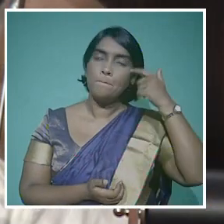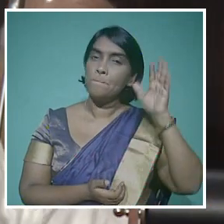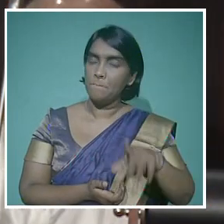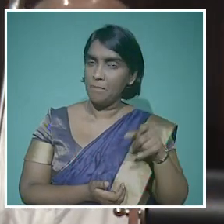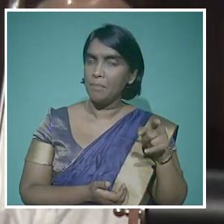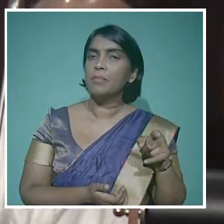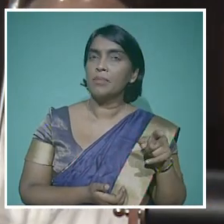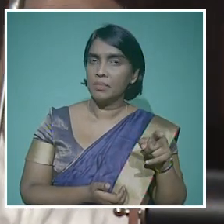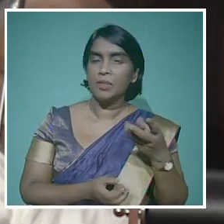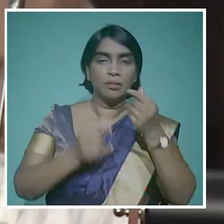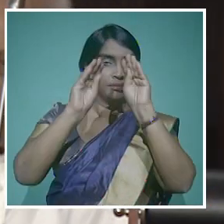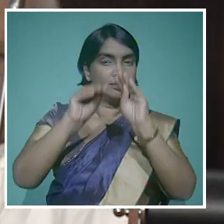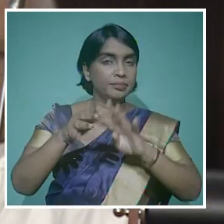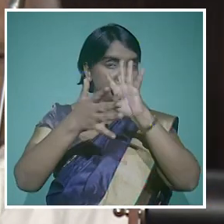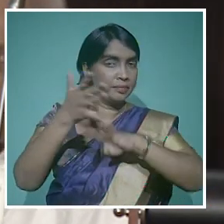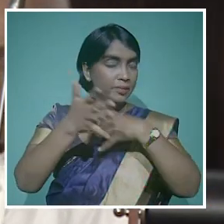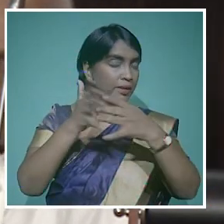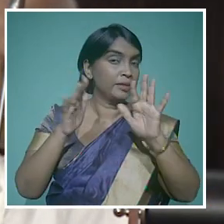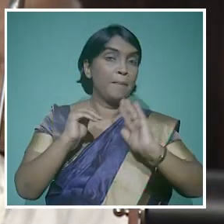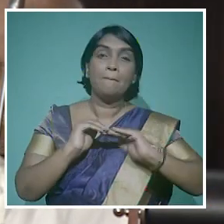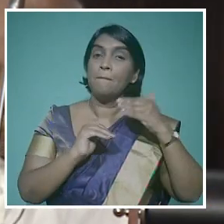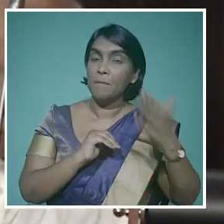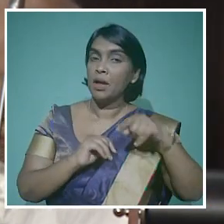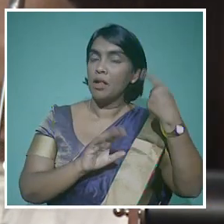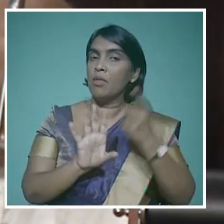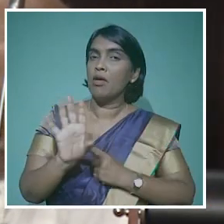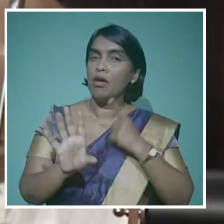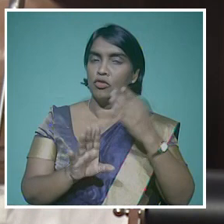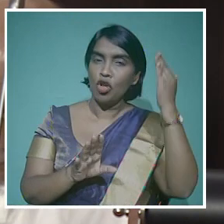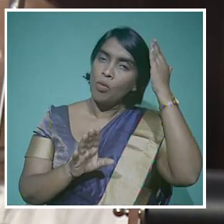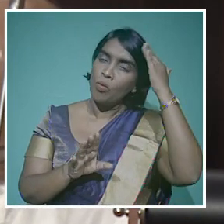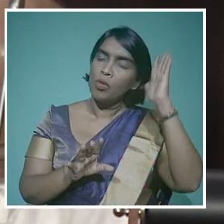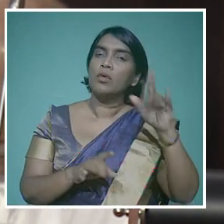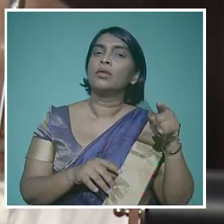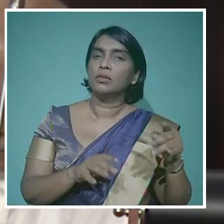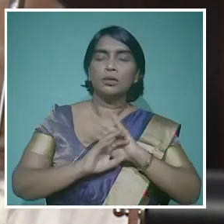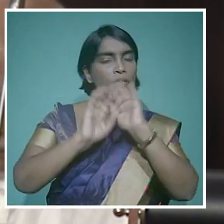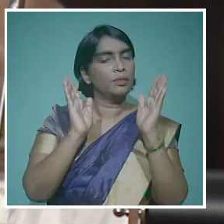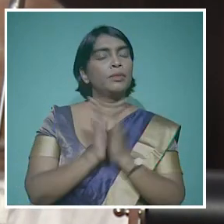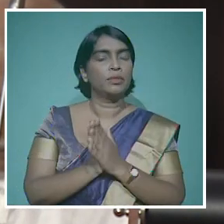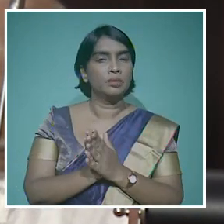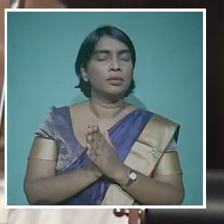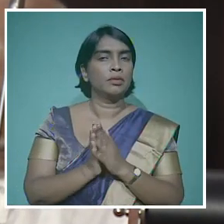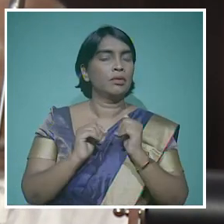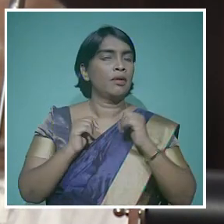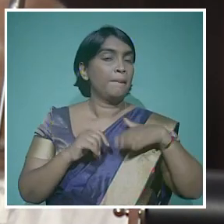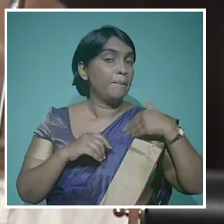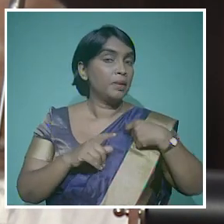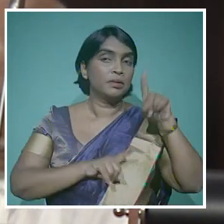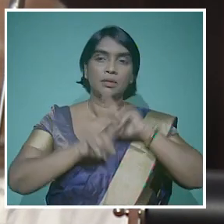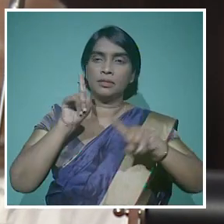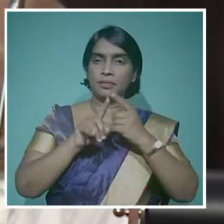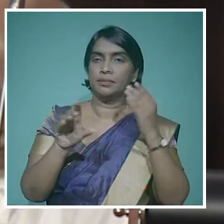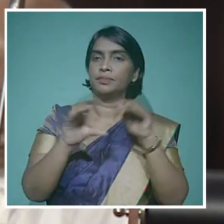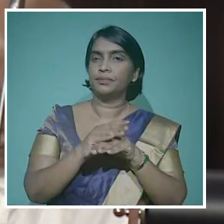වෙන්නේ මේ අයවැය විවාද වලින් පස්සේ එන අවුරුද්දේ මුල් කාලයේදී සියලු දෙනා මේ මූලික සාකච්ඡාවලට